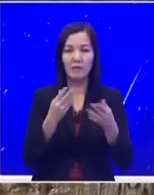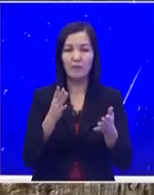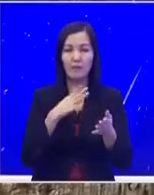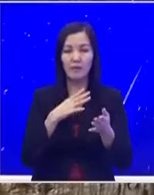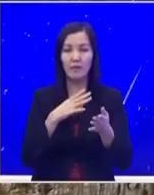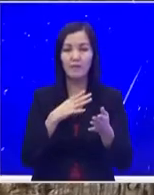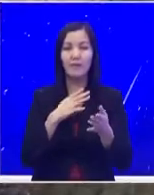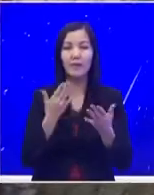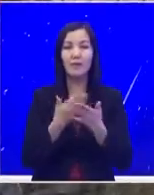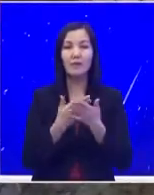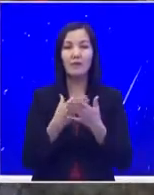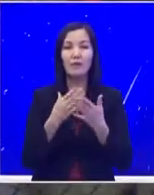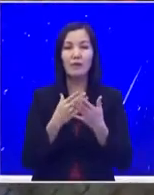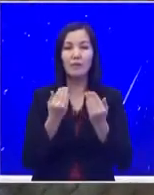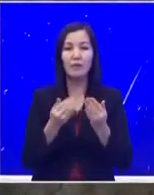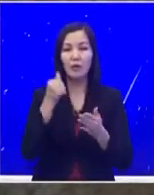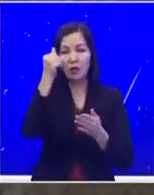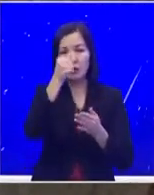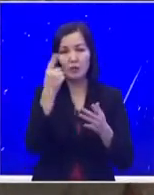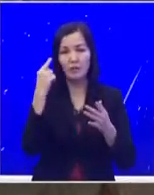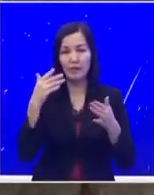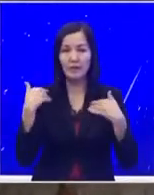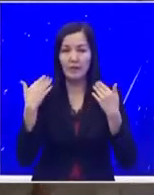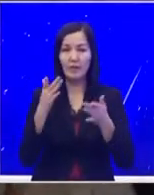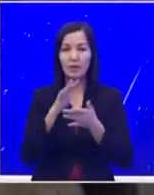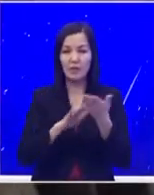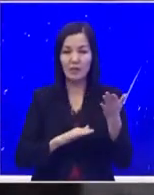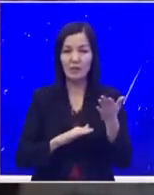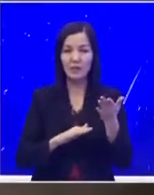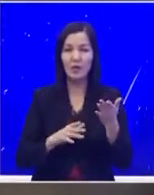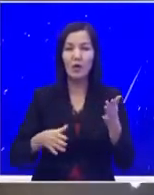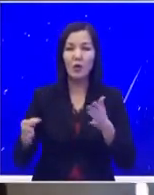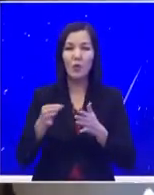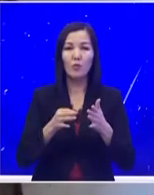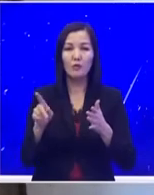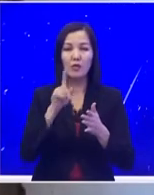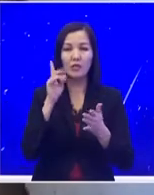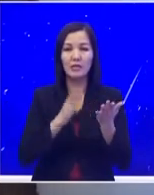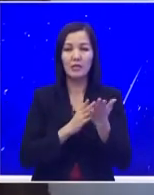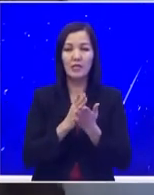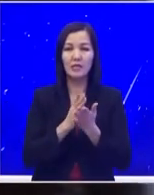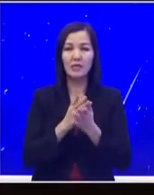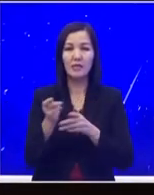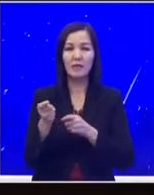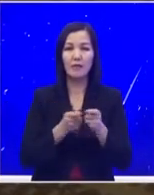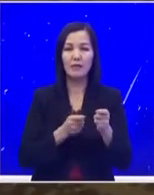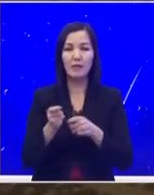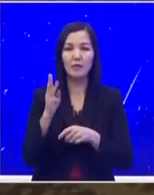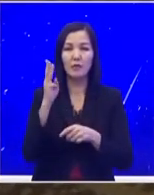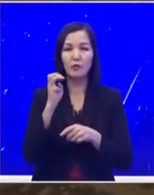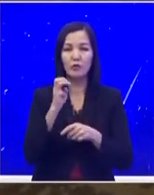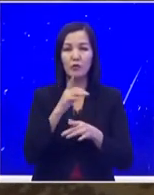берді. Айта кетсек, еріктілер жылындағы бастама мұнымен бітпейді. Алда облыстық жастар саясаты мәселелер басқармасы 300-ден